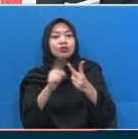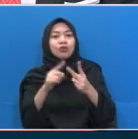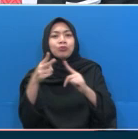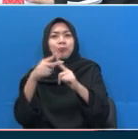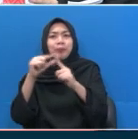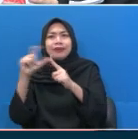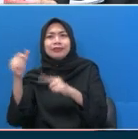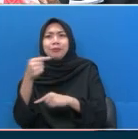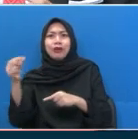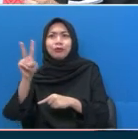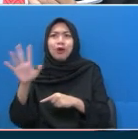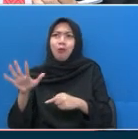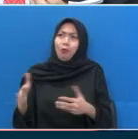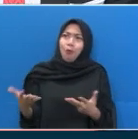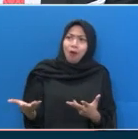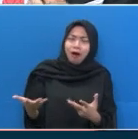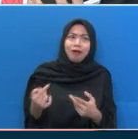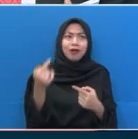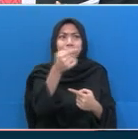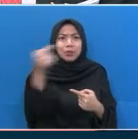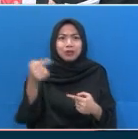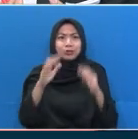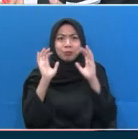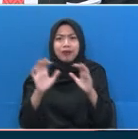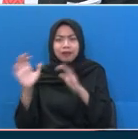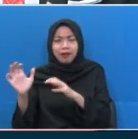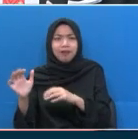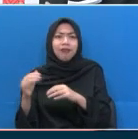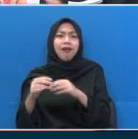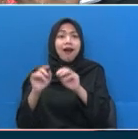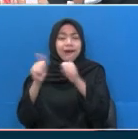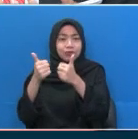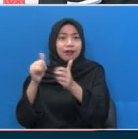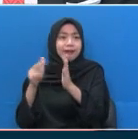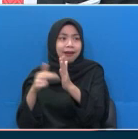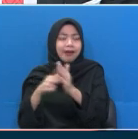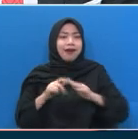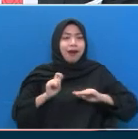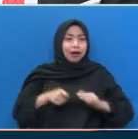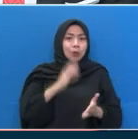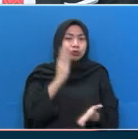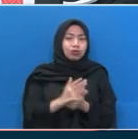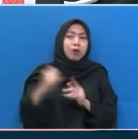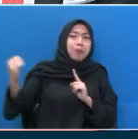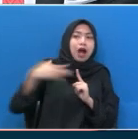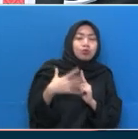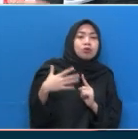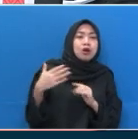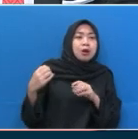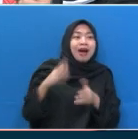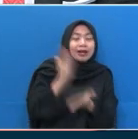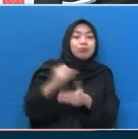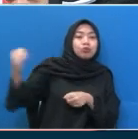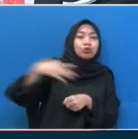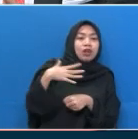begitu seberapa besar pengaruh dari skoring yang disampaikan oleh ahli ini terhadap keputusan hakim nanti atau ya percuma yang penting